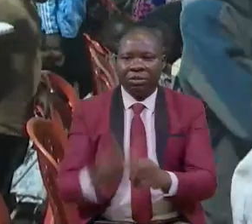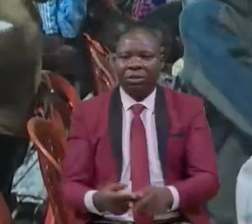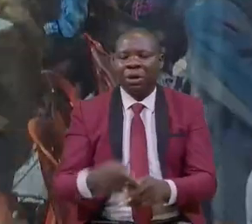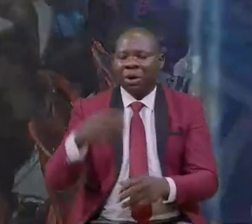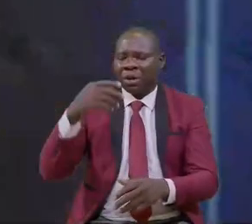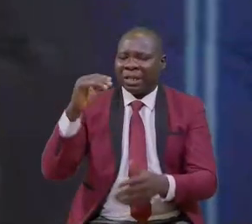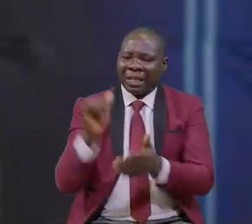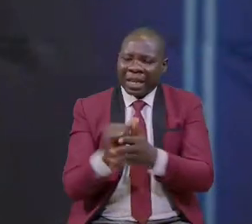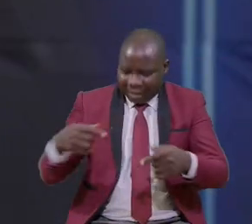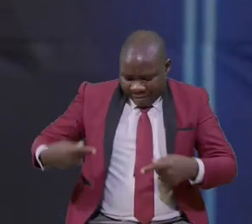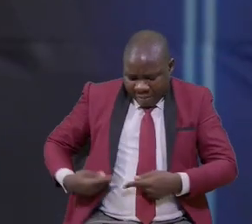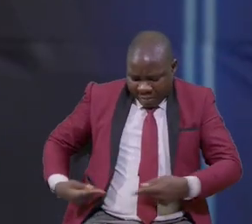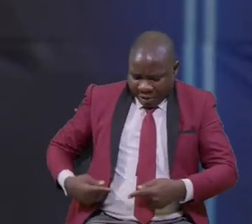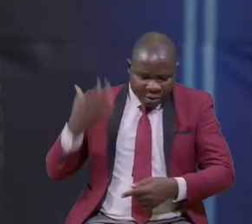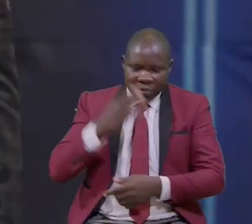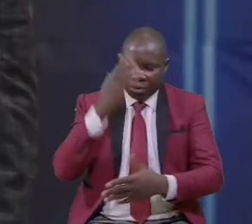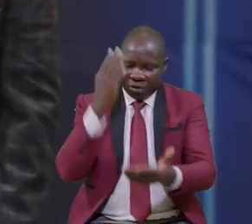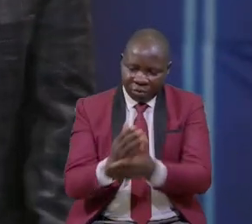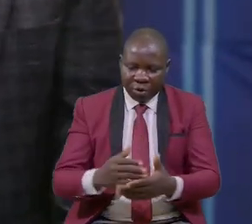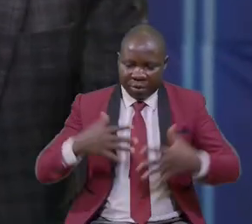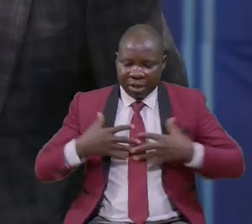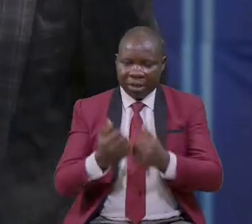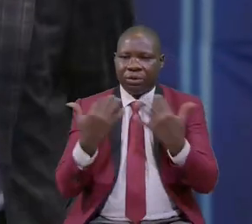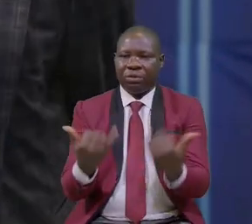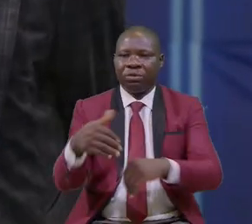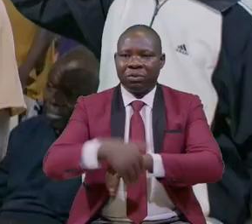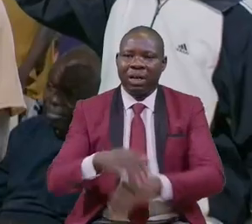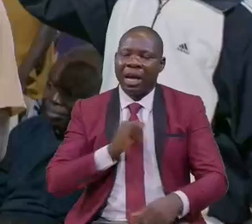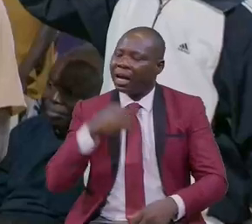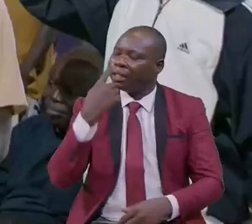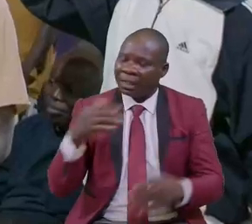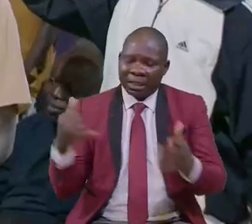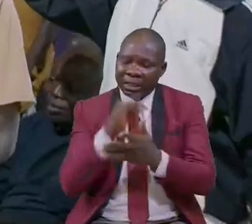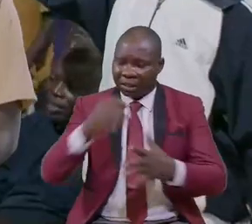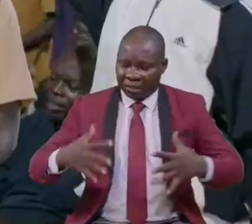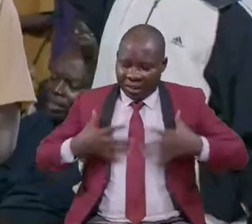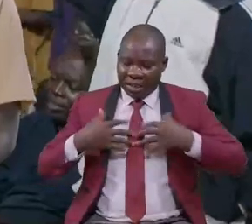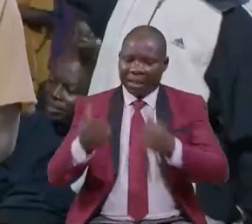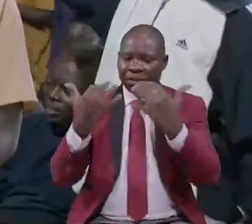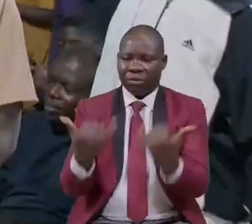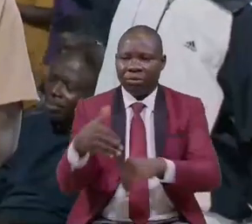Celui qui a l'appendicite là-bas, c'est guéri là-bas. Je dis, c'est guéri ce soir.